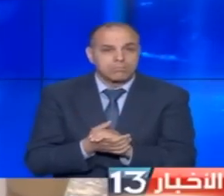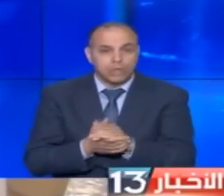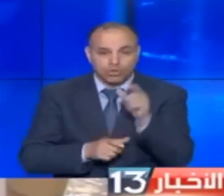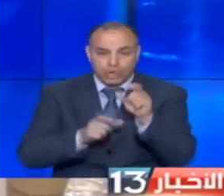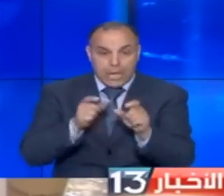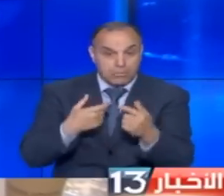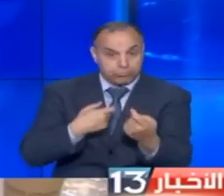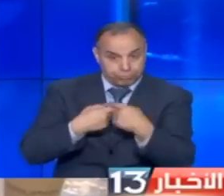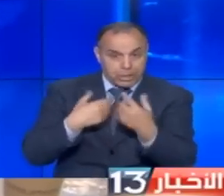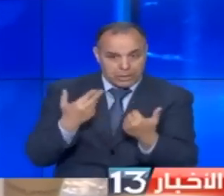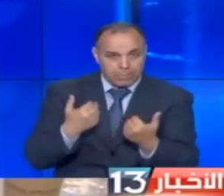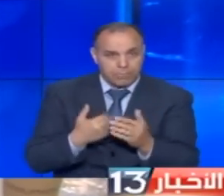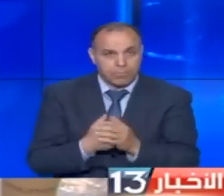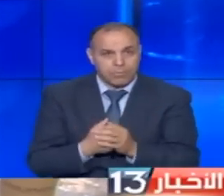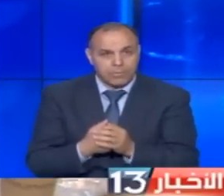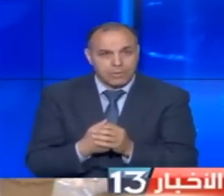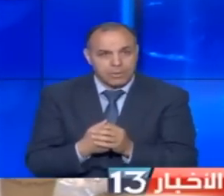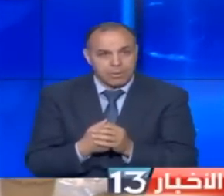وبشان